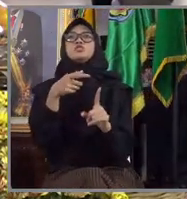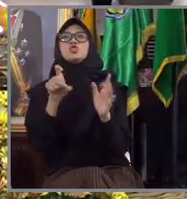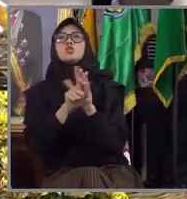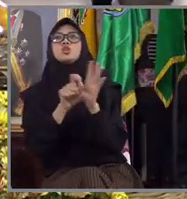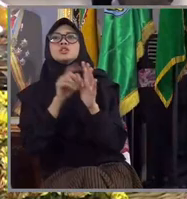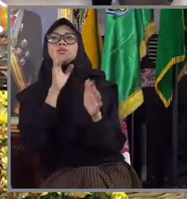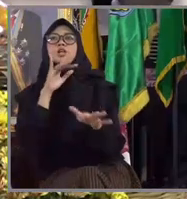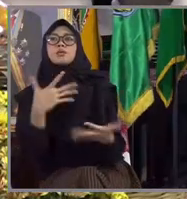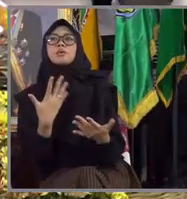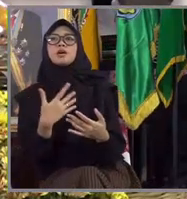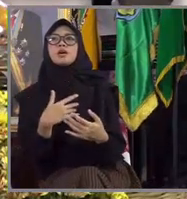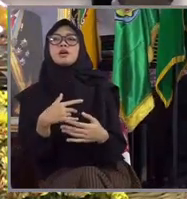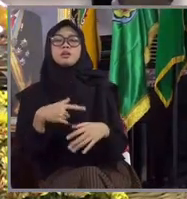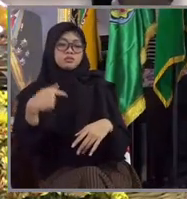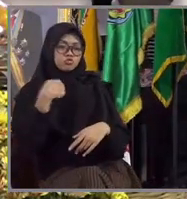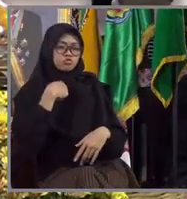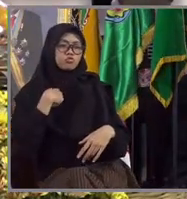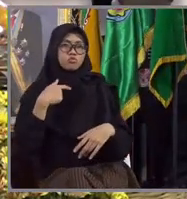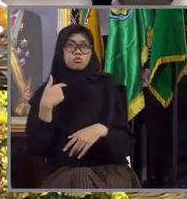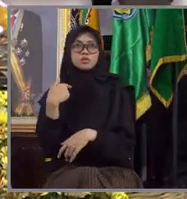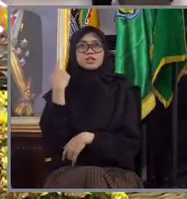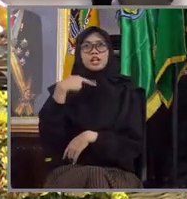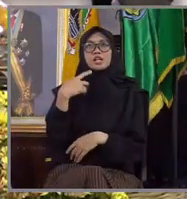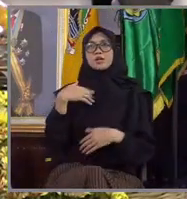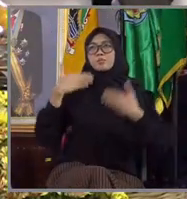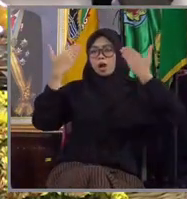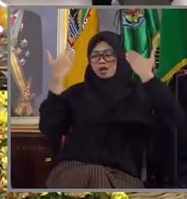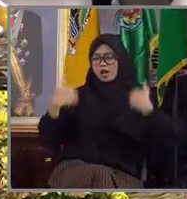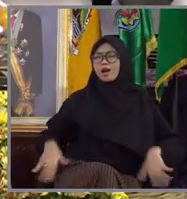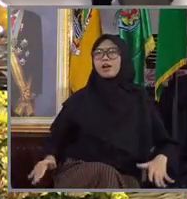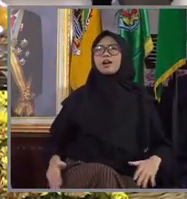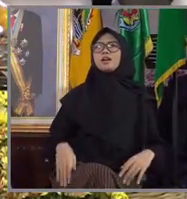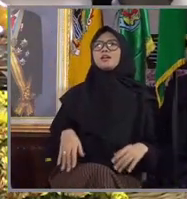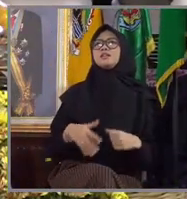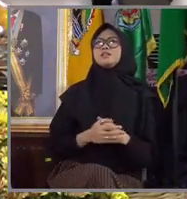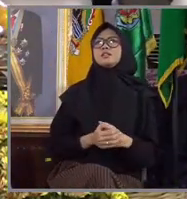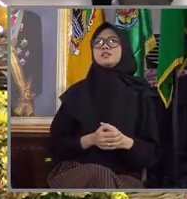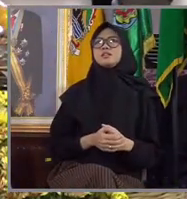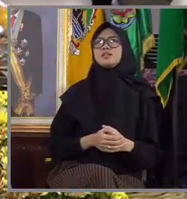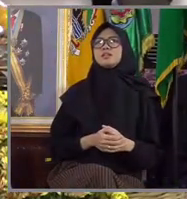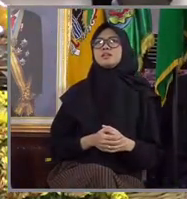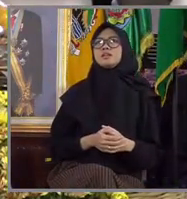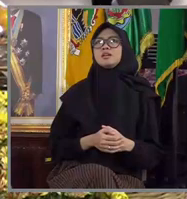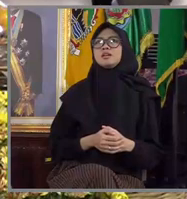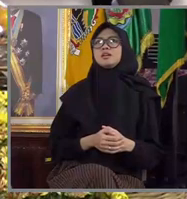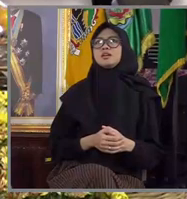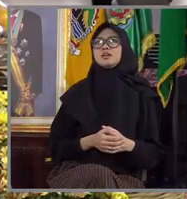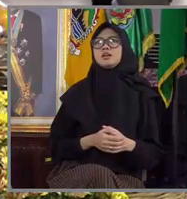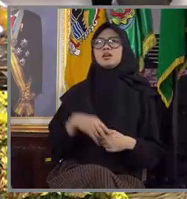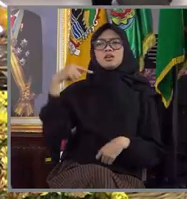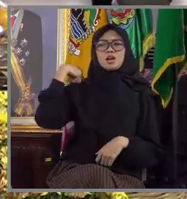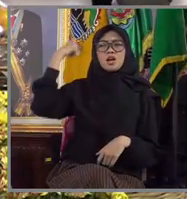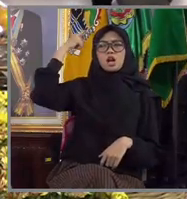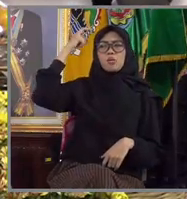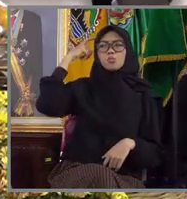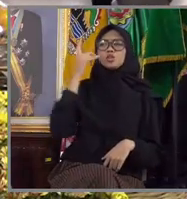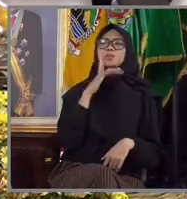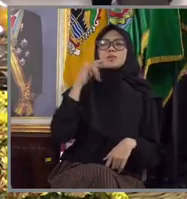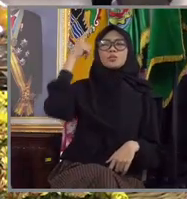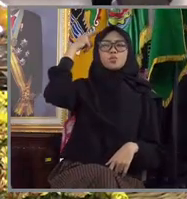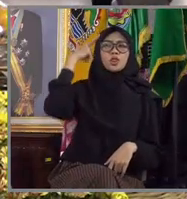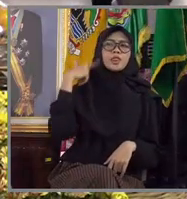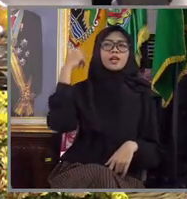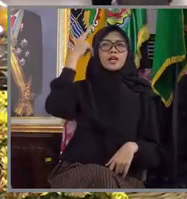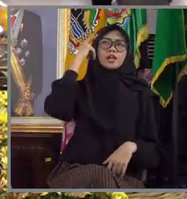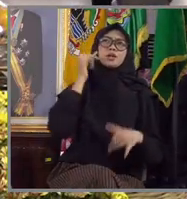kalau saya yang pertama badan Oh yang kedua karena rambut saya Nyonya terus